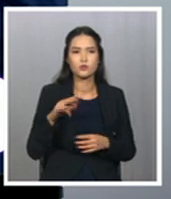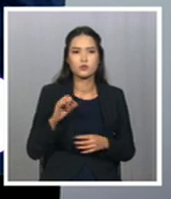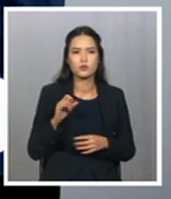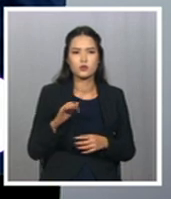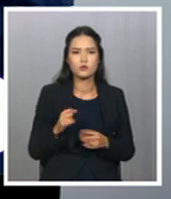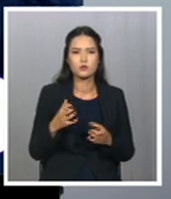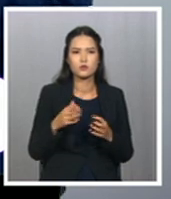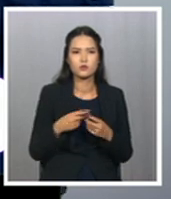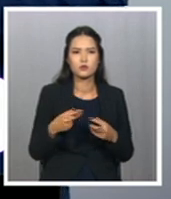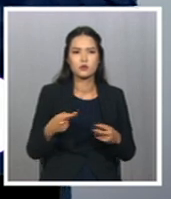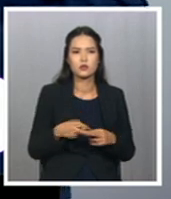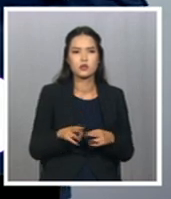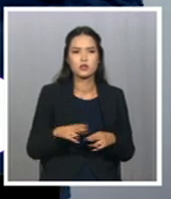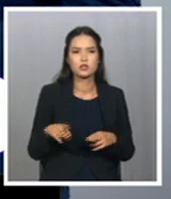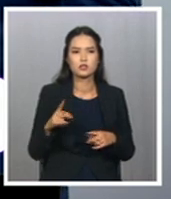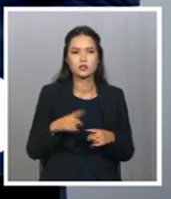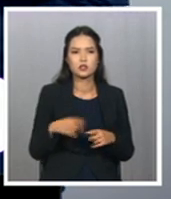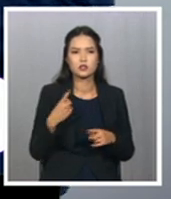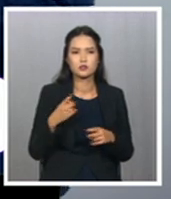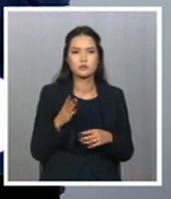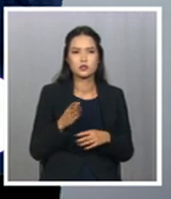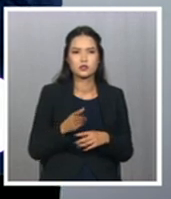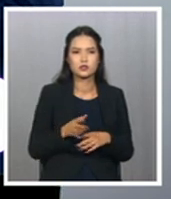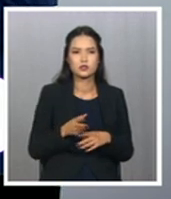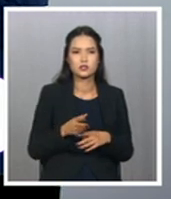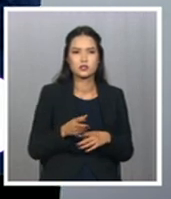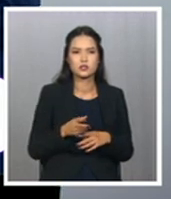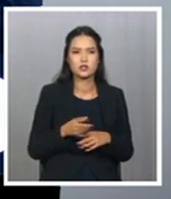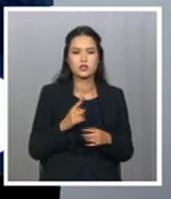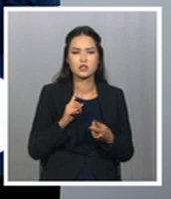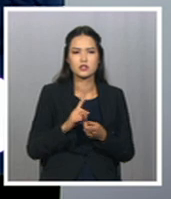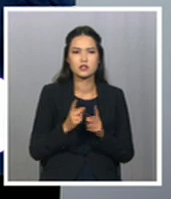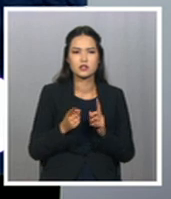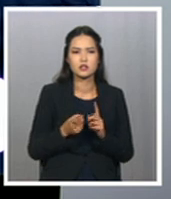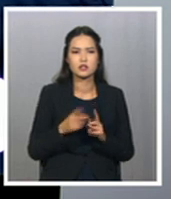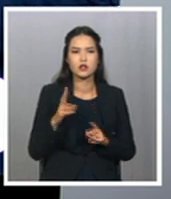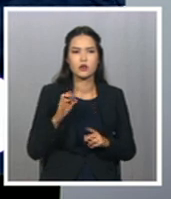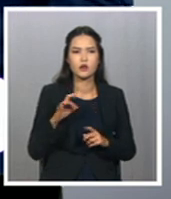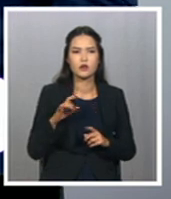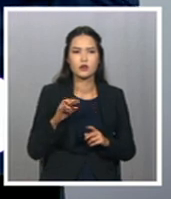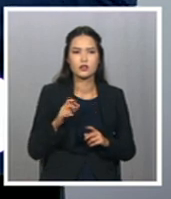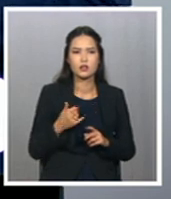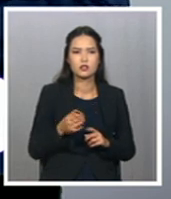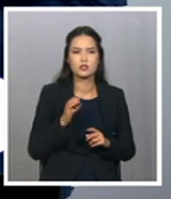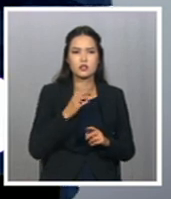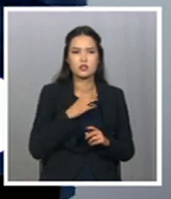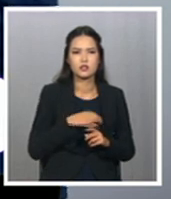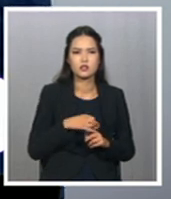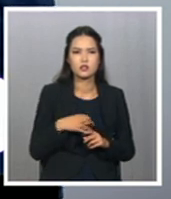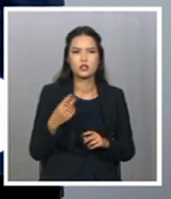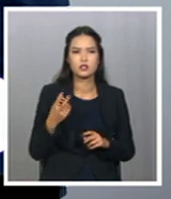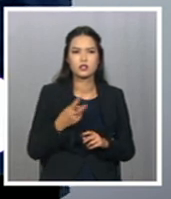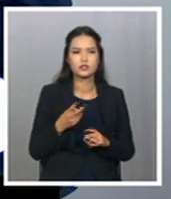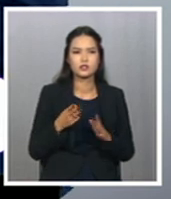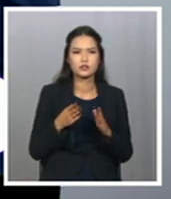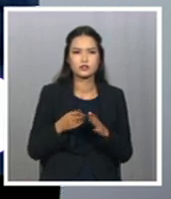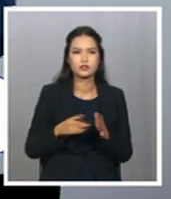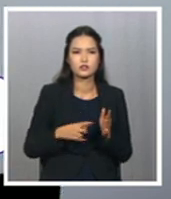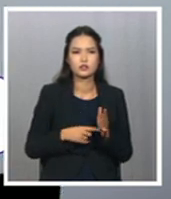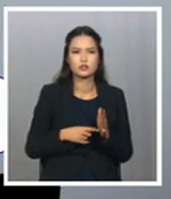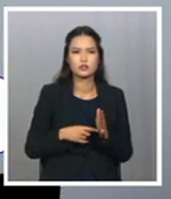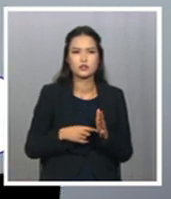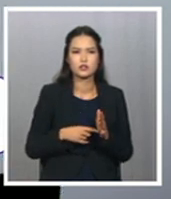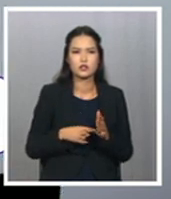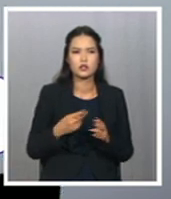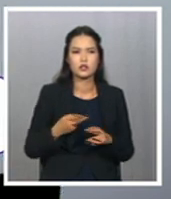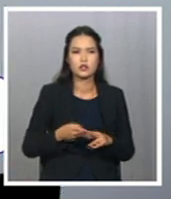біз жылдамдықтың бірінші реттік туындысын аламыз, сәйкесінше координатаның уақытқа тәуелділік графигінің екінші реттік туындысын аламыз. Бізде